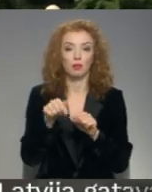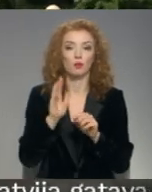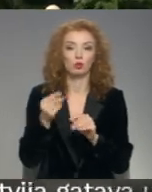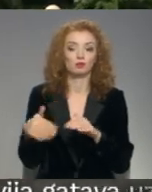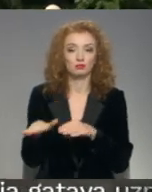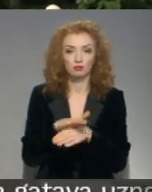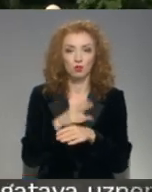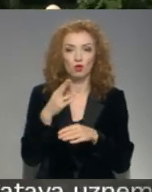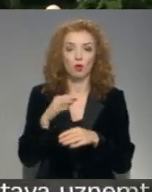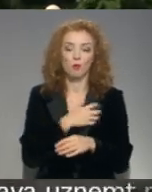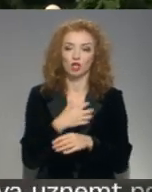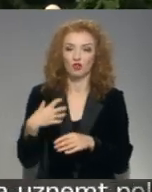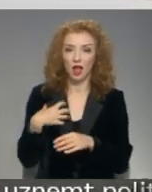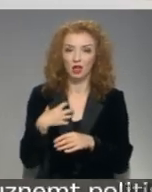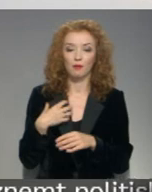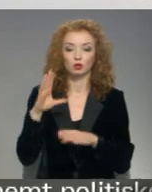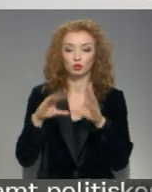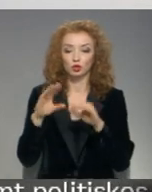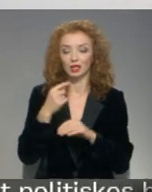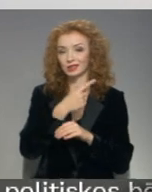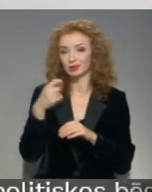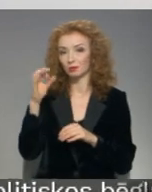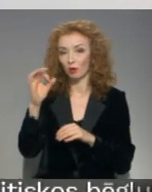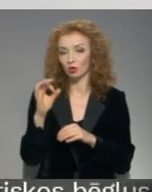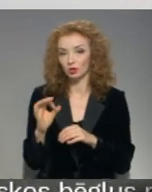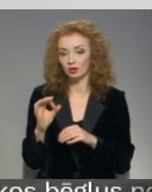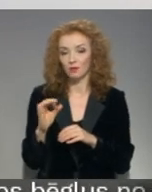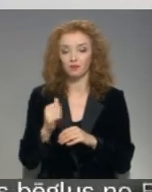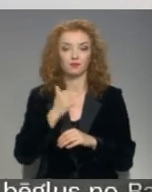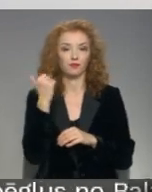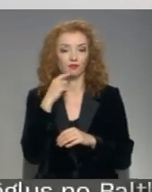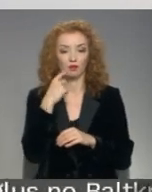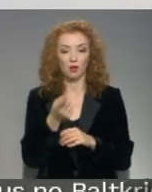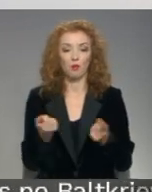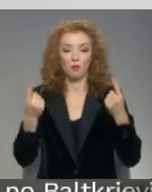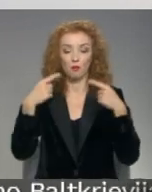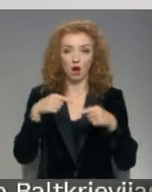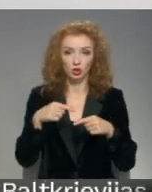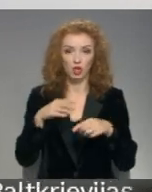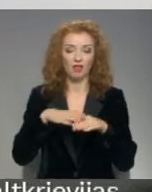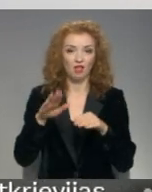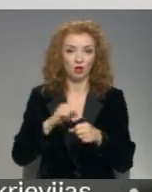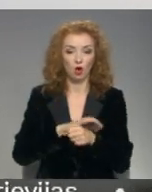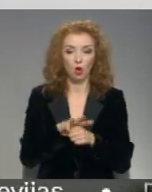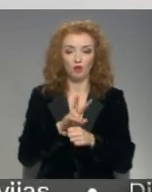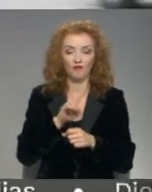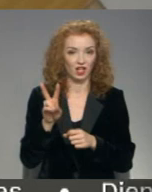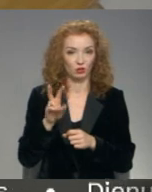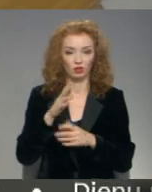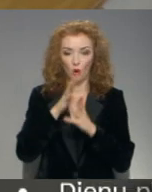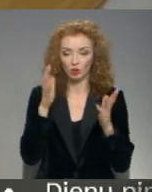sekta no pašvaldības budžeta 100%. Pašreiz sakarā ar to koronavīrusu ļoti daudziem nav